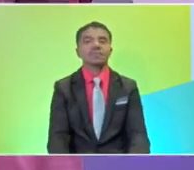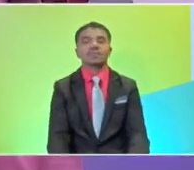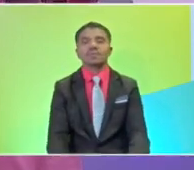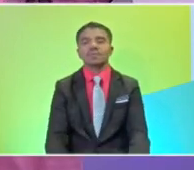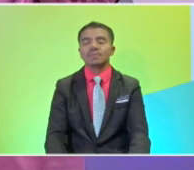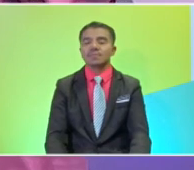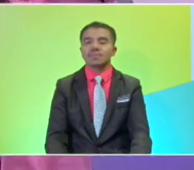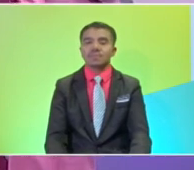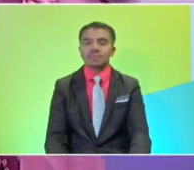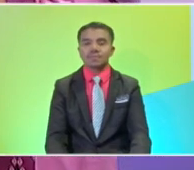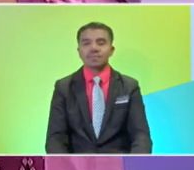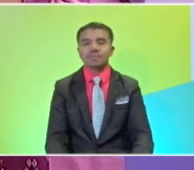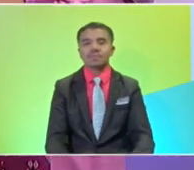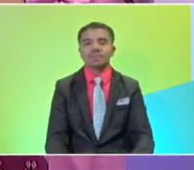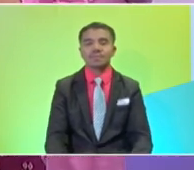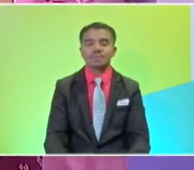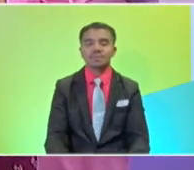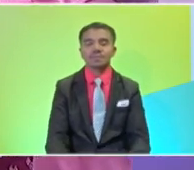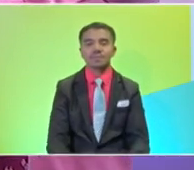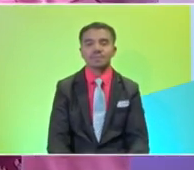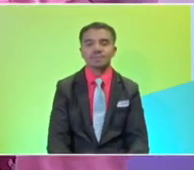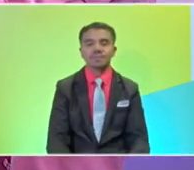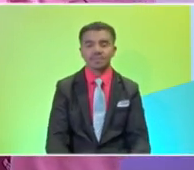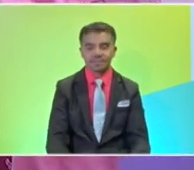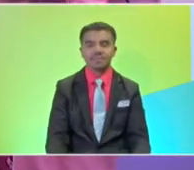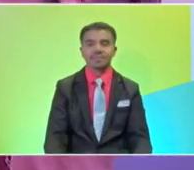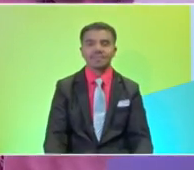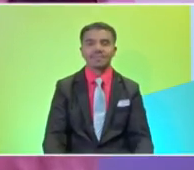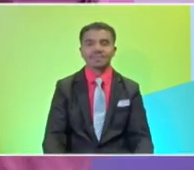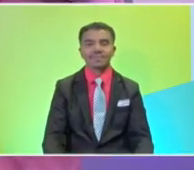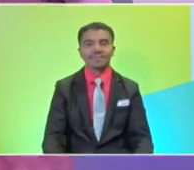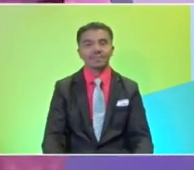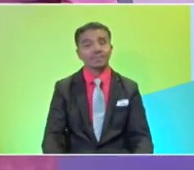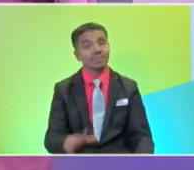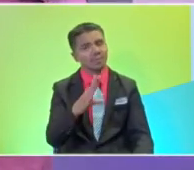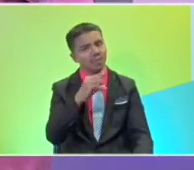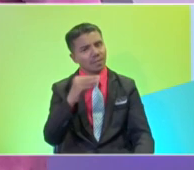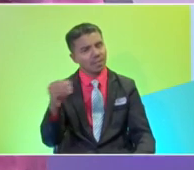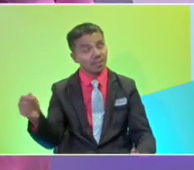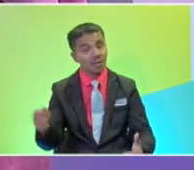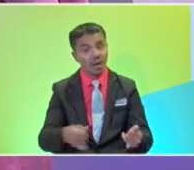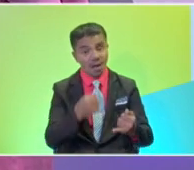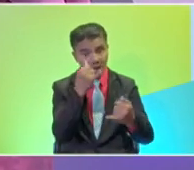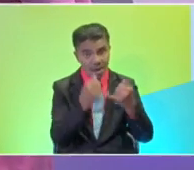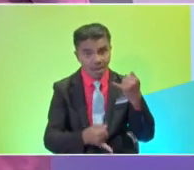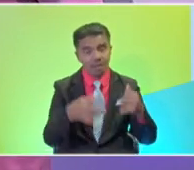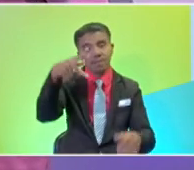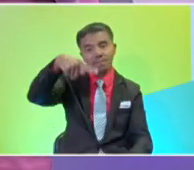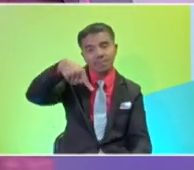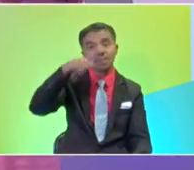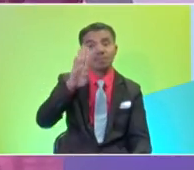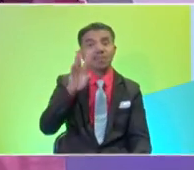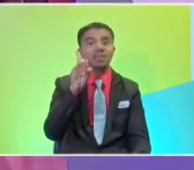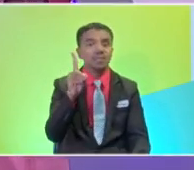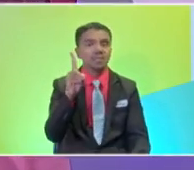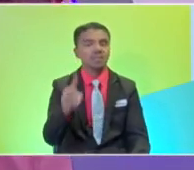pun digaris panduankan oleh pihak Kementerian pelajaran Malaysia okey dan akhir Aiman dalam PBD mesti ada kita meletakkan Apakah